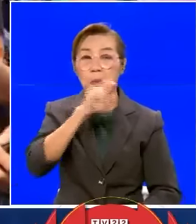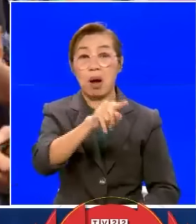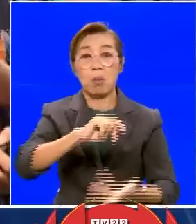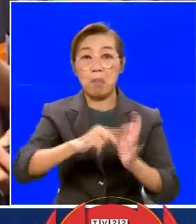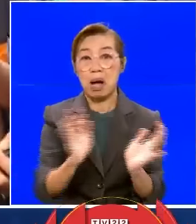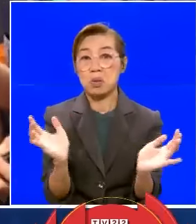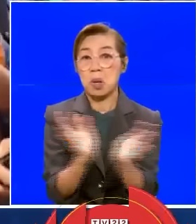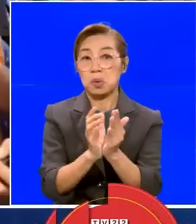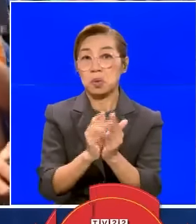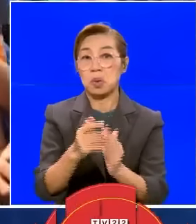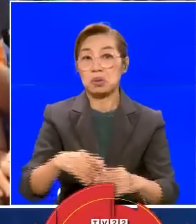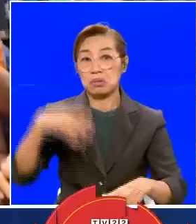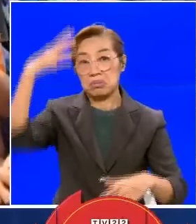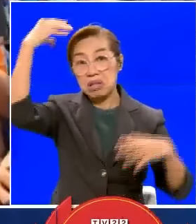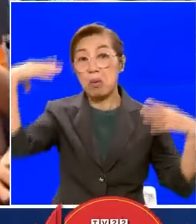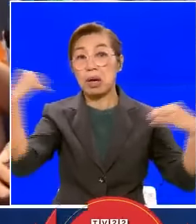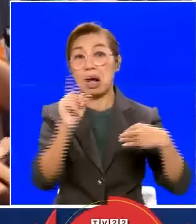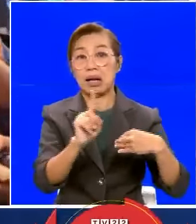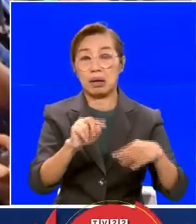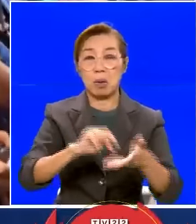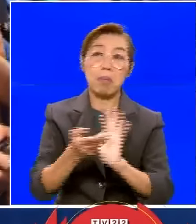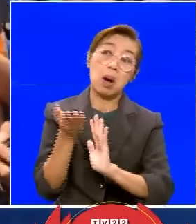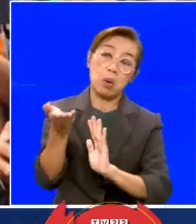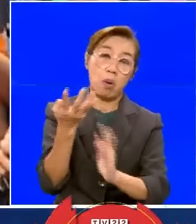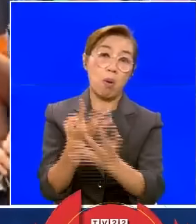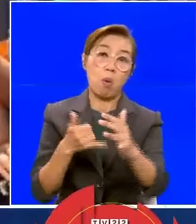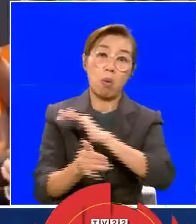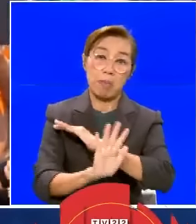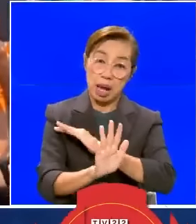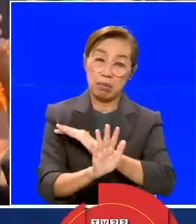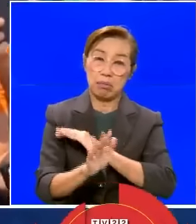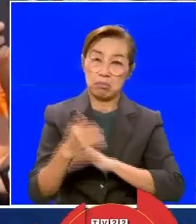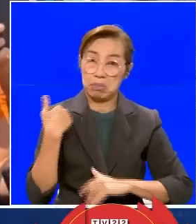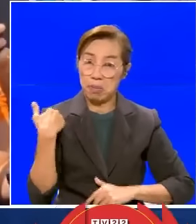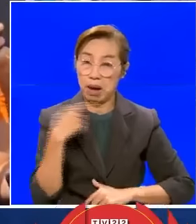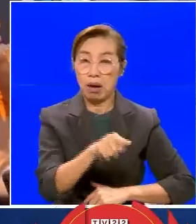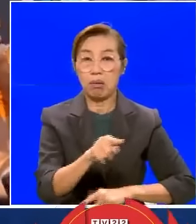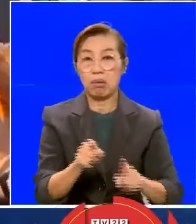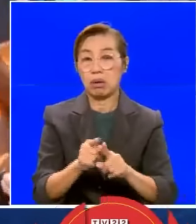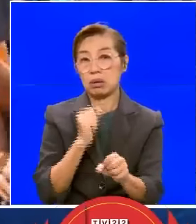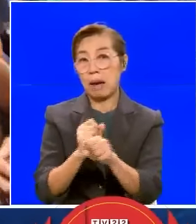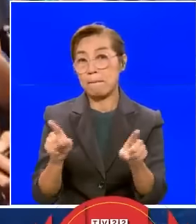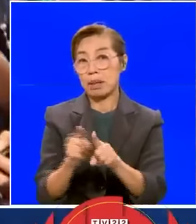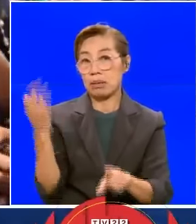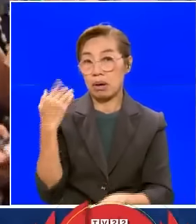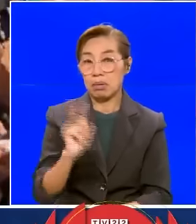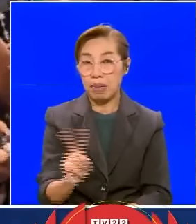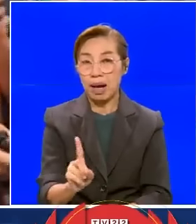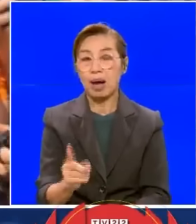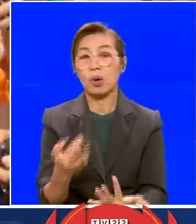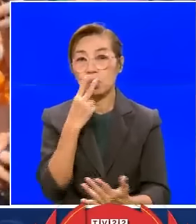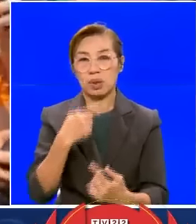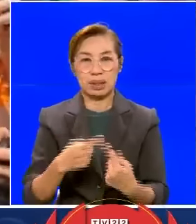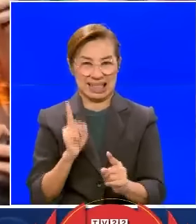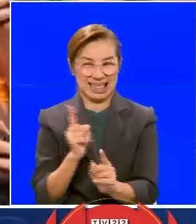ำอีกไหมและจะมีการปฏิบัติแบบ2มาตรฐานเหมือนกับที่เคยปฏิบัติมาหรือไม่ซึ่งอันนี้เดี๋ยวก่อนจะไปท่านอื่นคือผมก็ไปนั่งคุยกันม